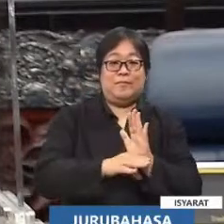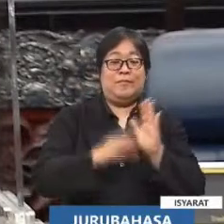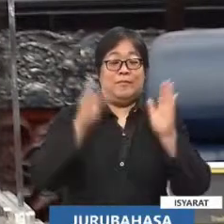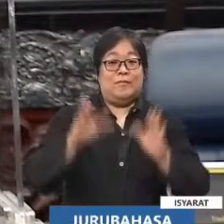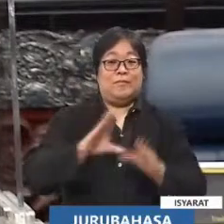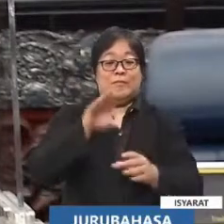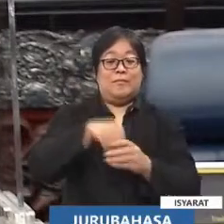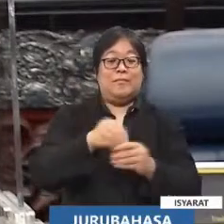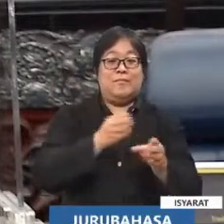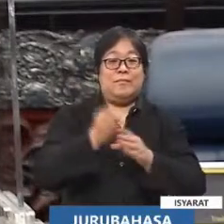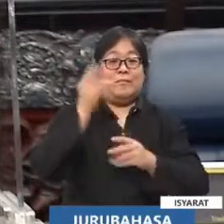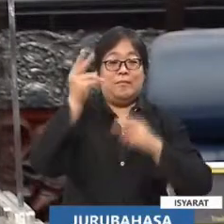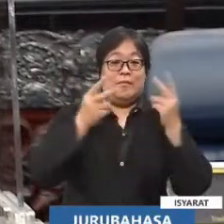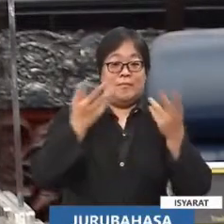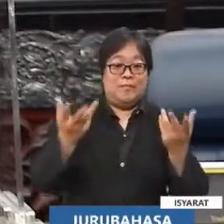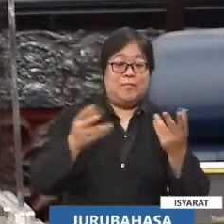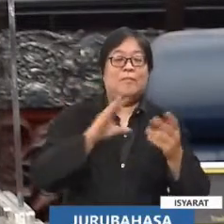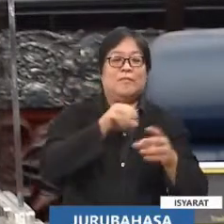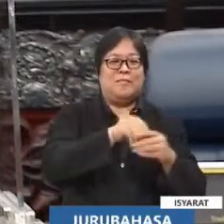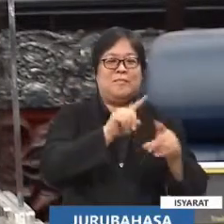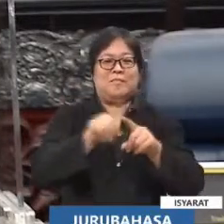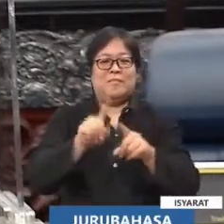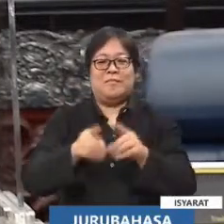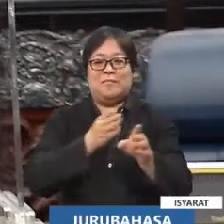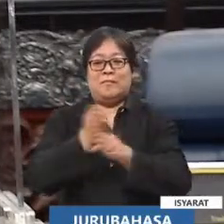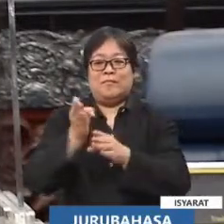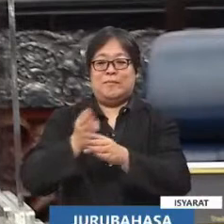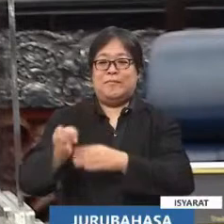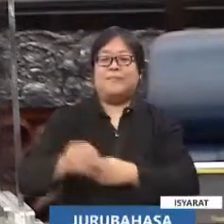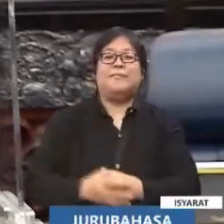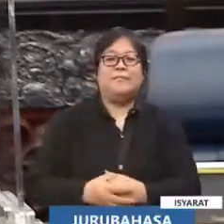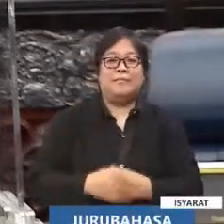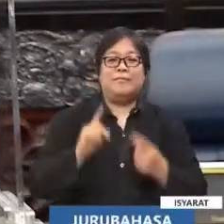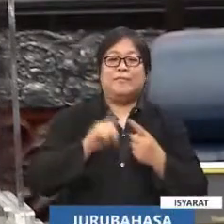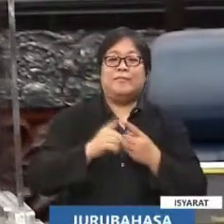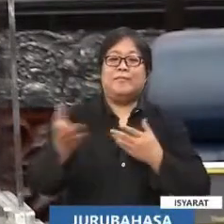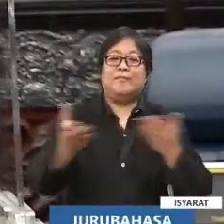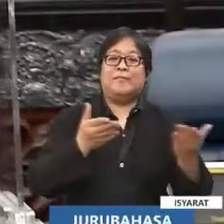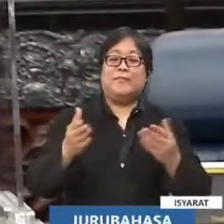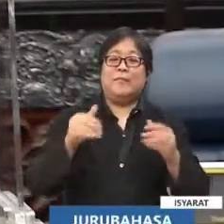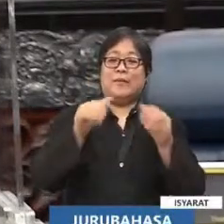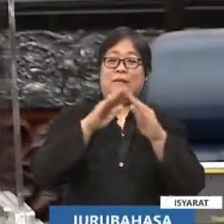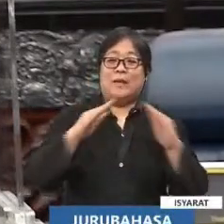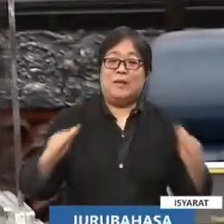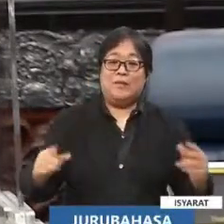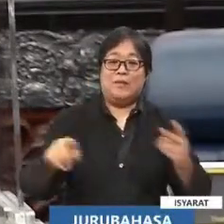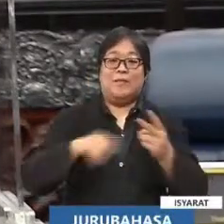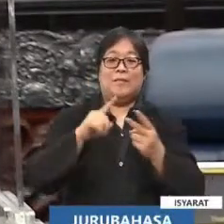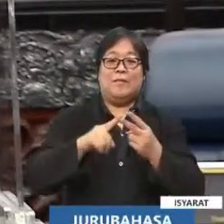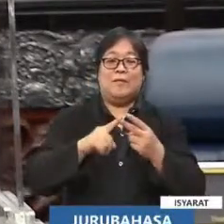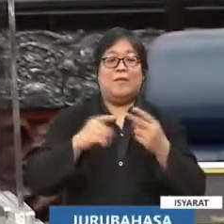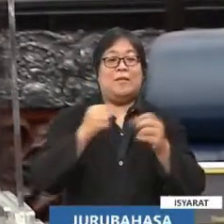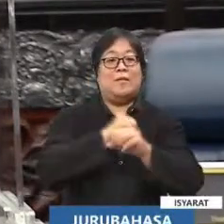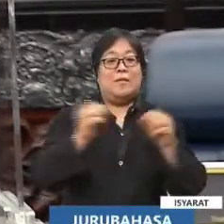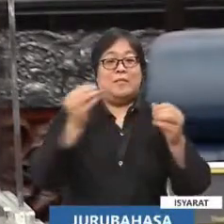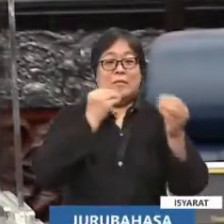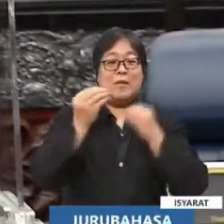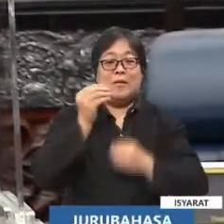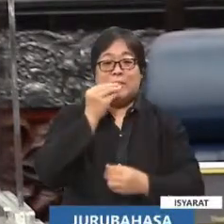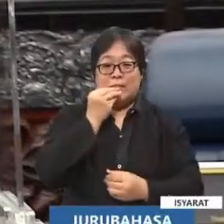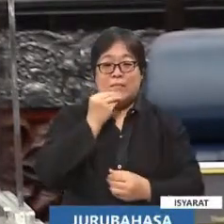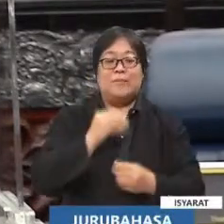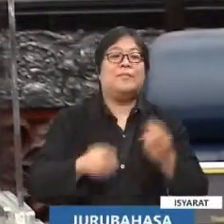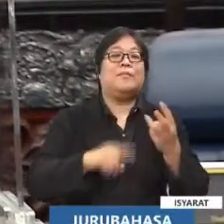industri pelancongan perlu ini adalah meliputi industri-industri seperti berikut. Perkhidmatan penginapan, perkhidmatan penyediaan makanan dan